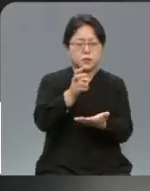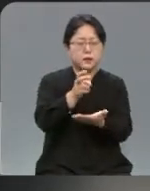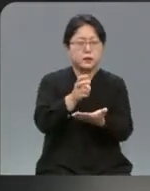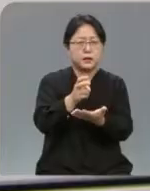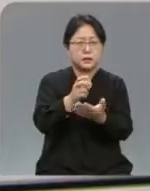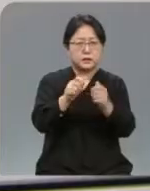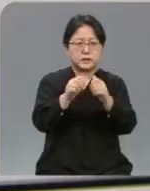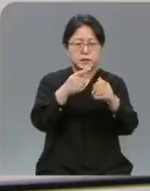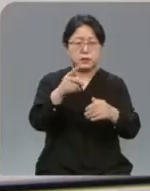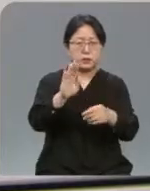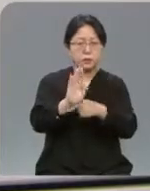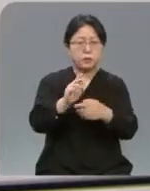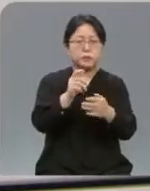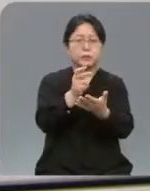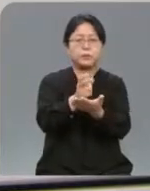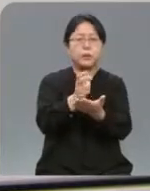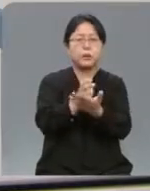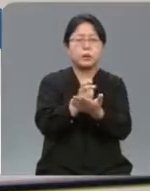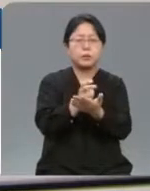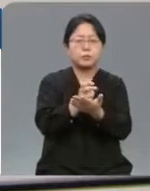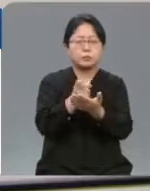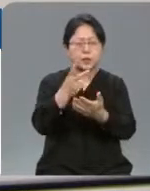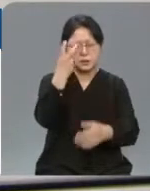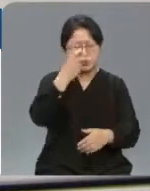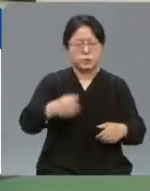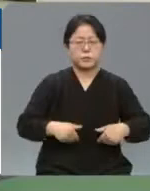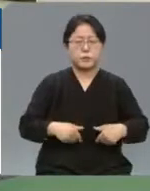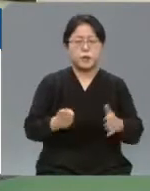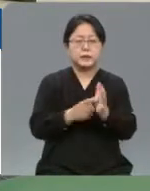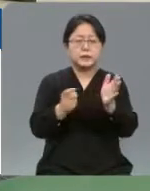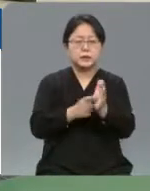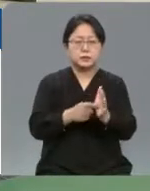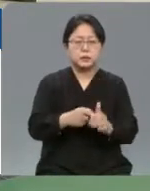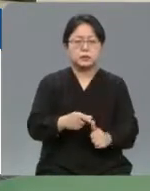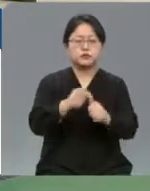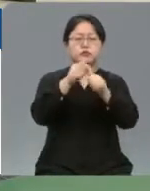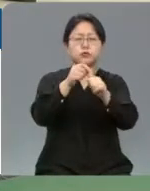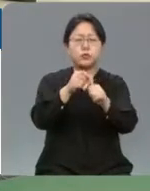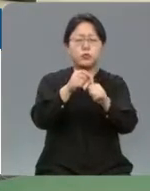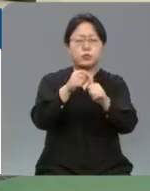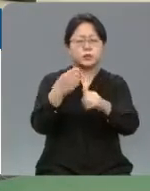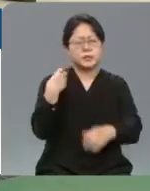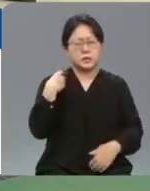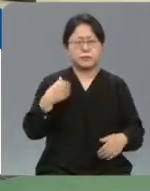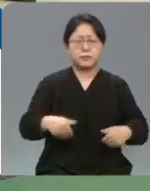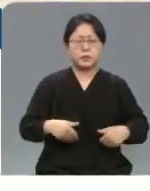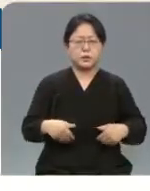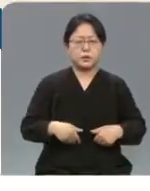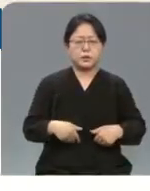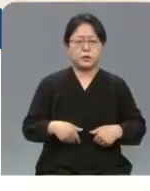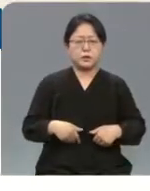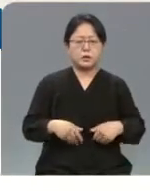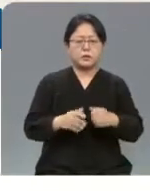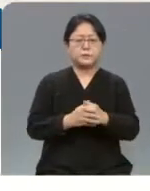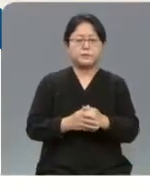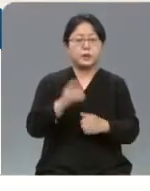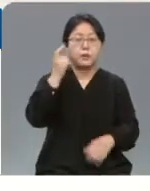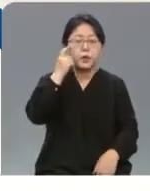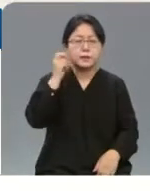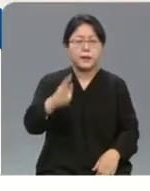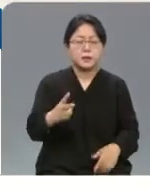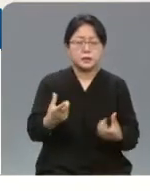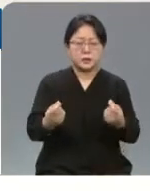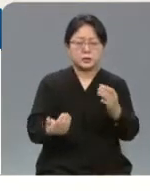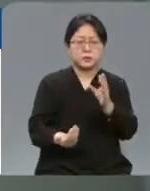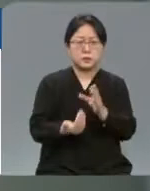나옵니다 일단은 의 그 119 에어 있다고 봅니다 짚고 넘어가야 왜냐면 또다시